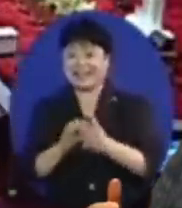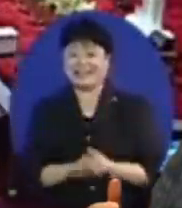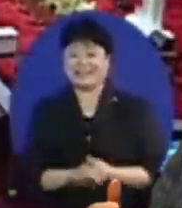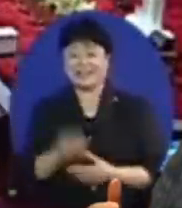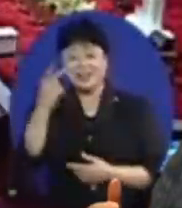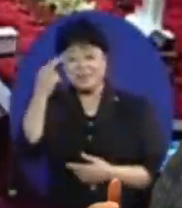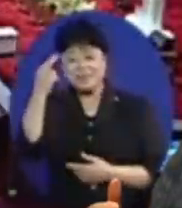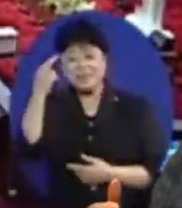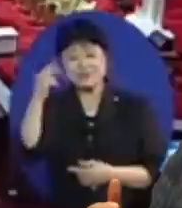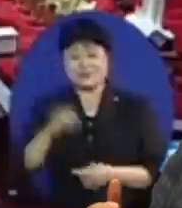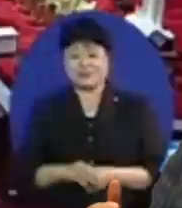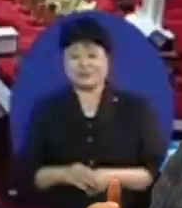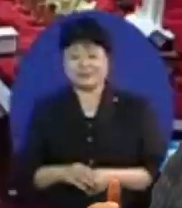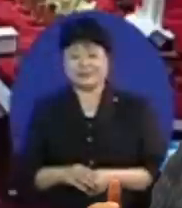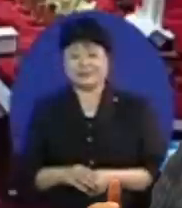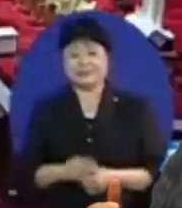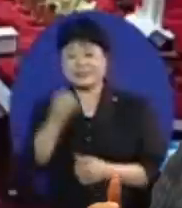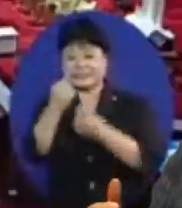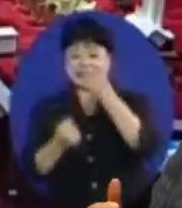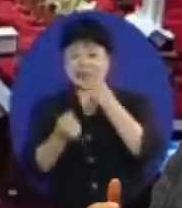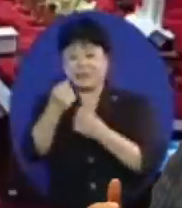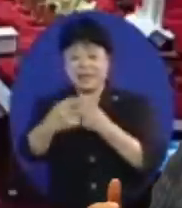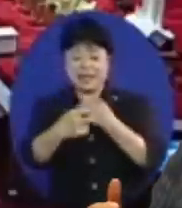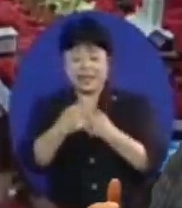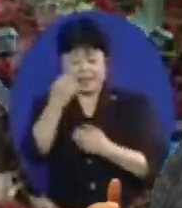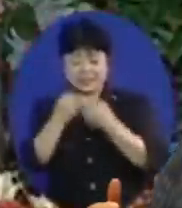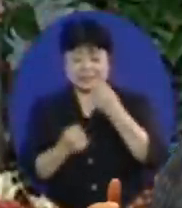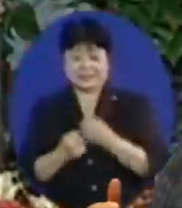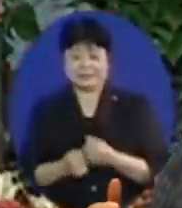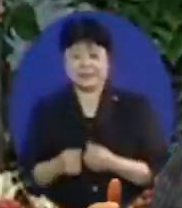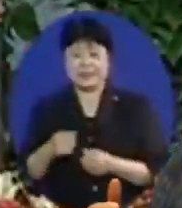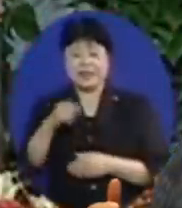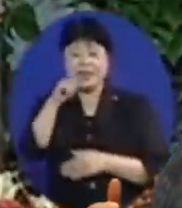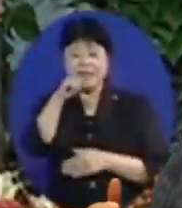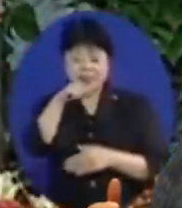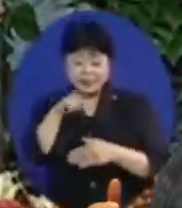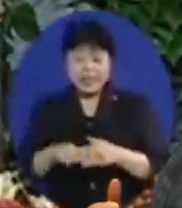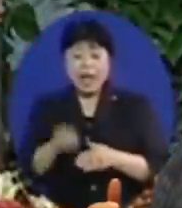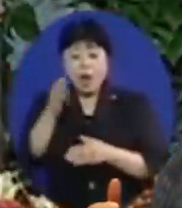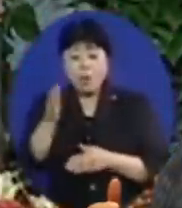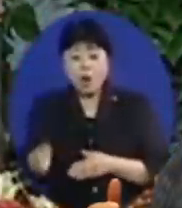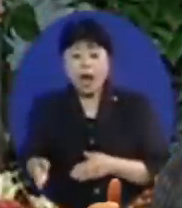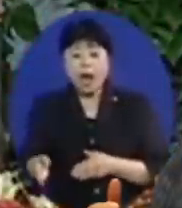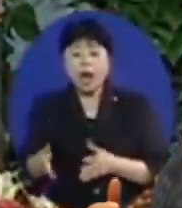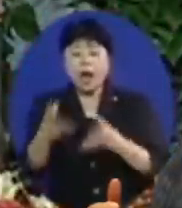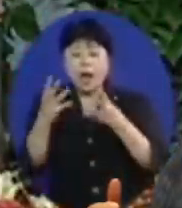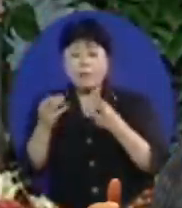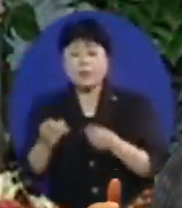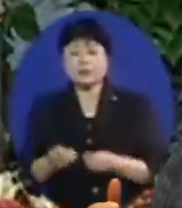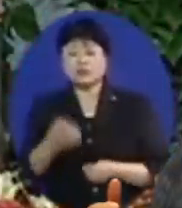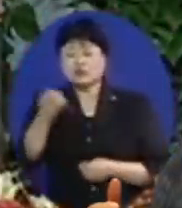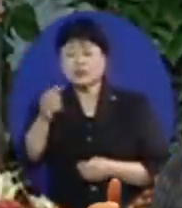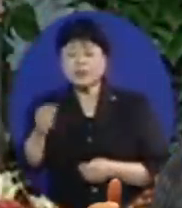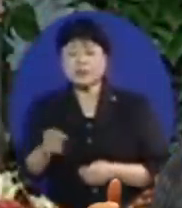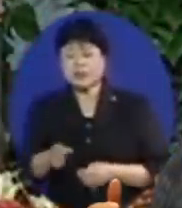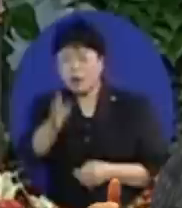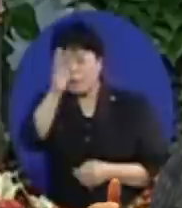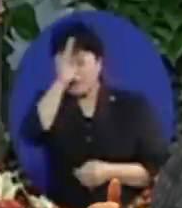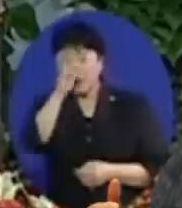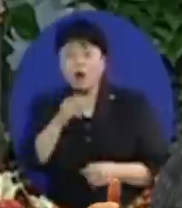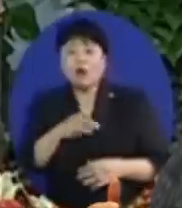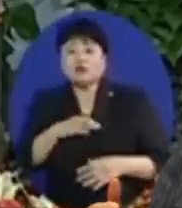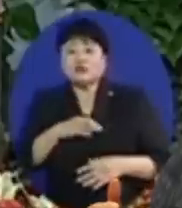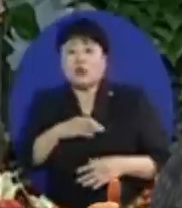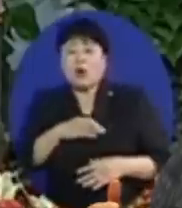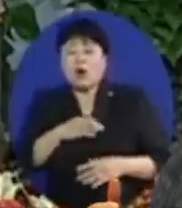미국 정신신체의학 세미나에서 한 저명한 내과의사가 만성 환자의 90%는 병을 두려워하는